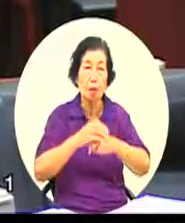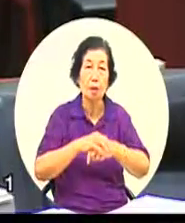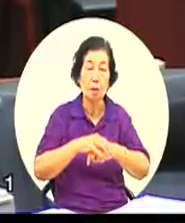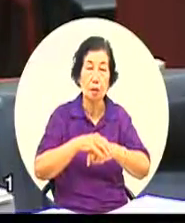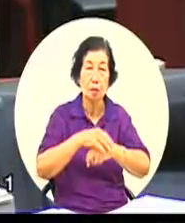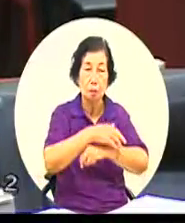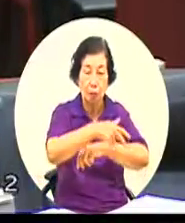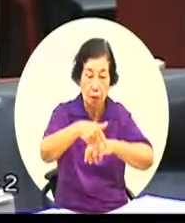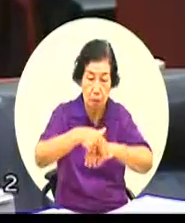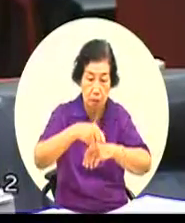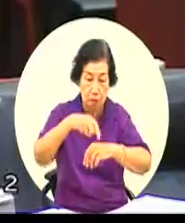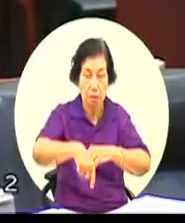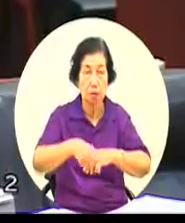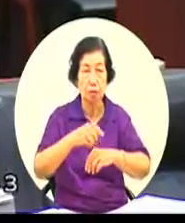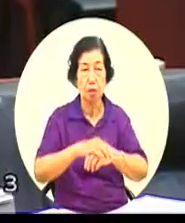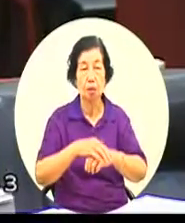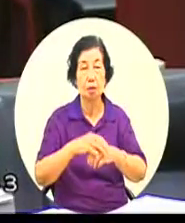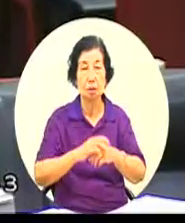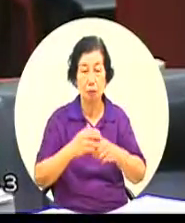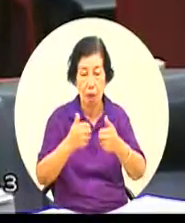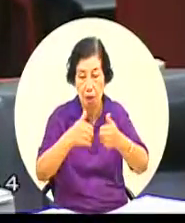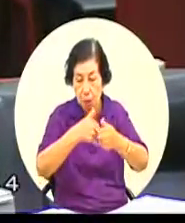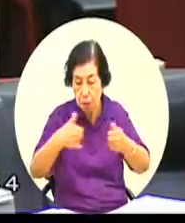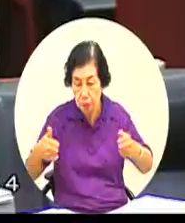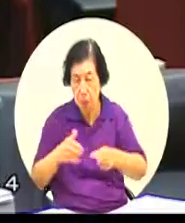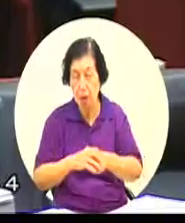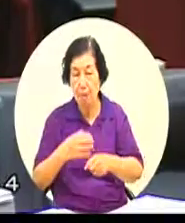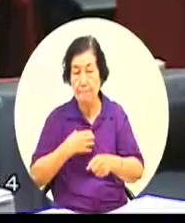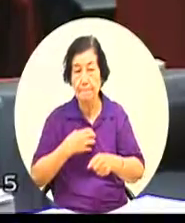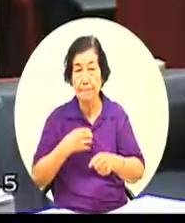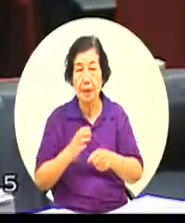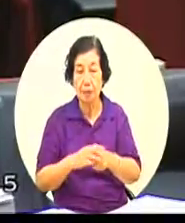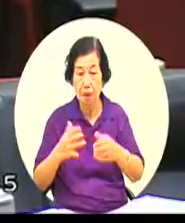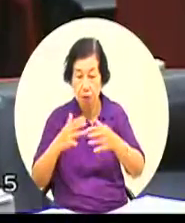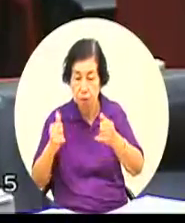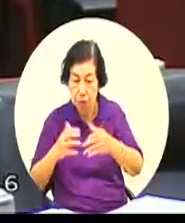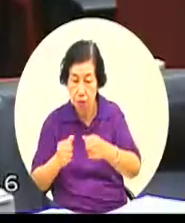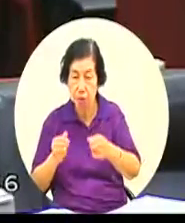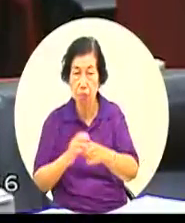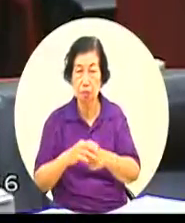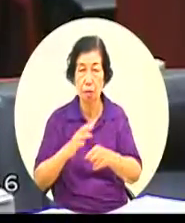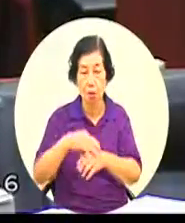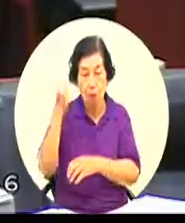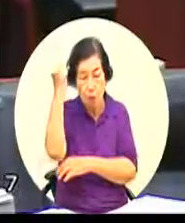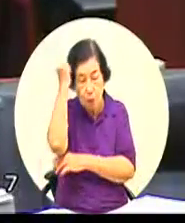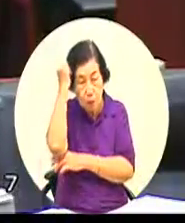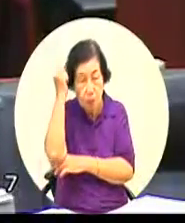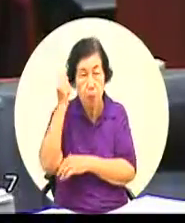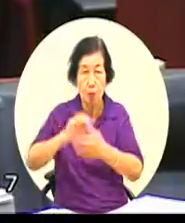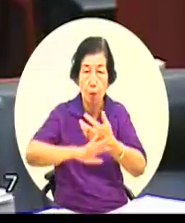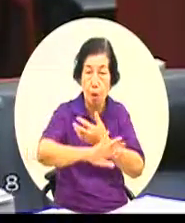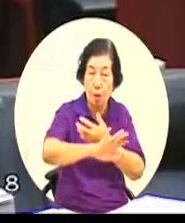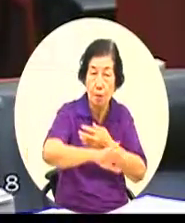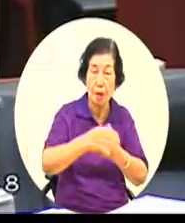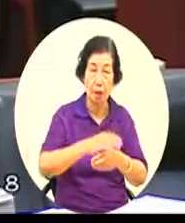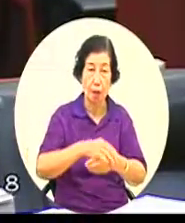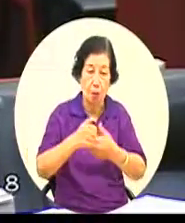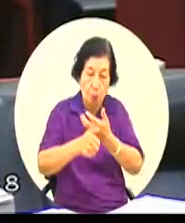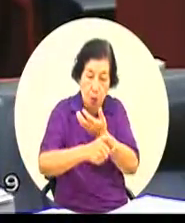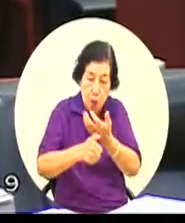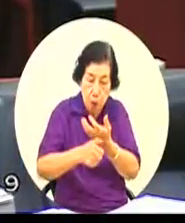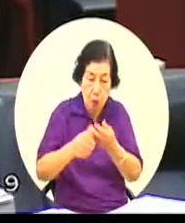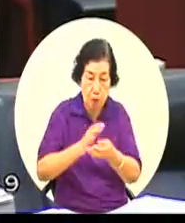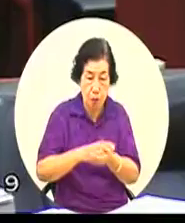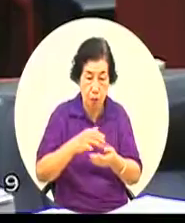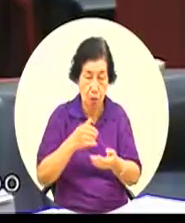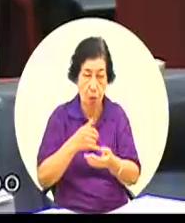仔来伫外口，啊无人管毒品的问题。这毒品的问题是按管理的问题啦，未